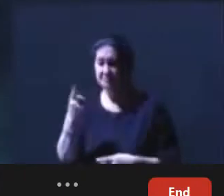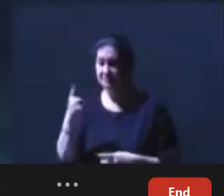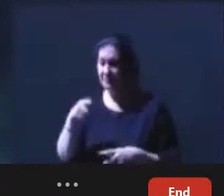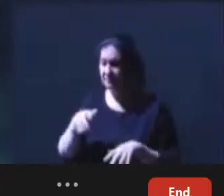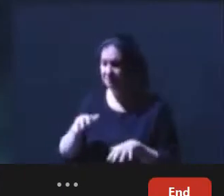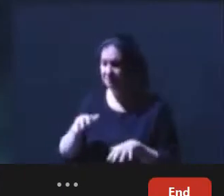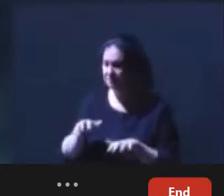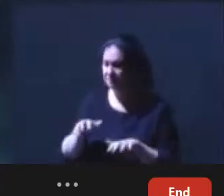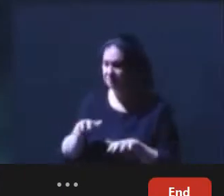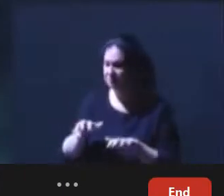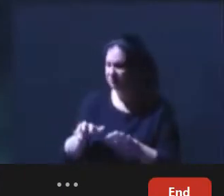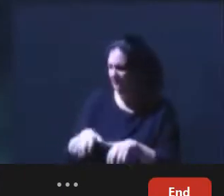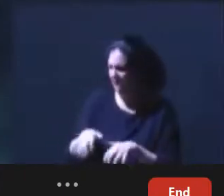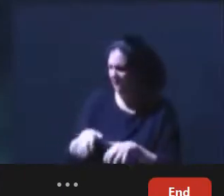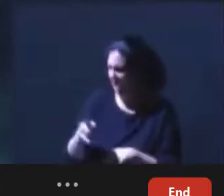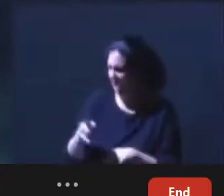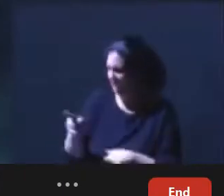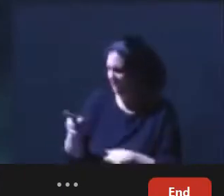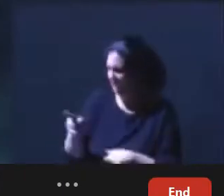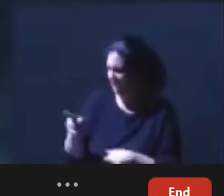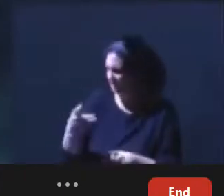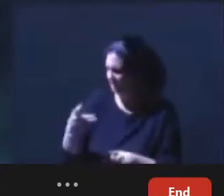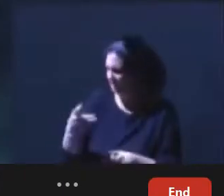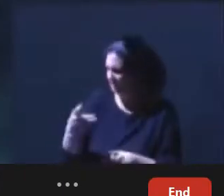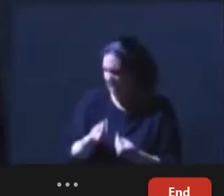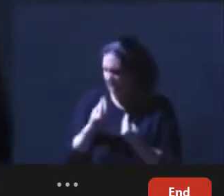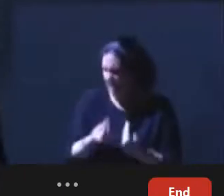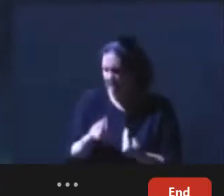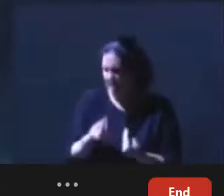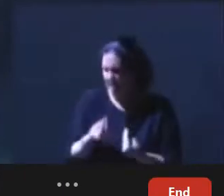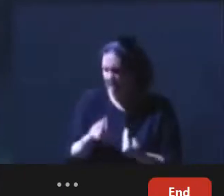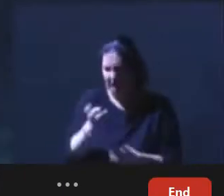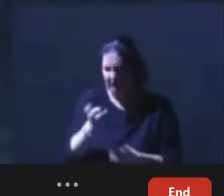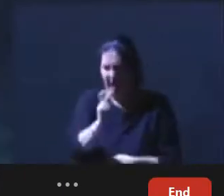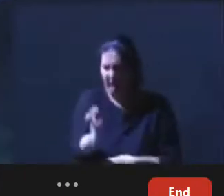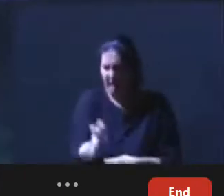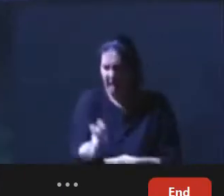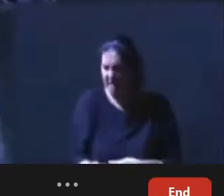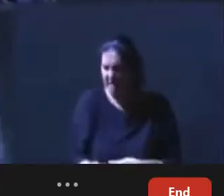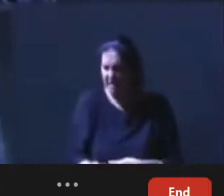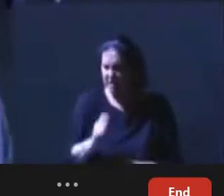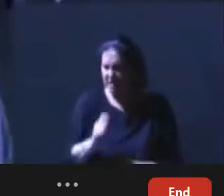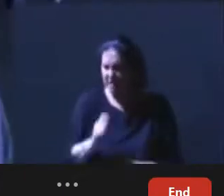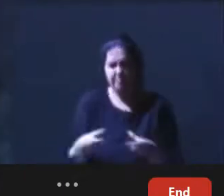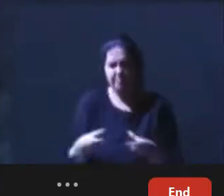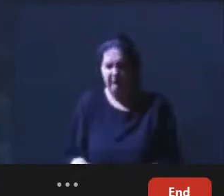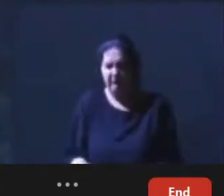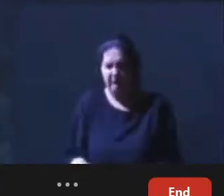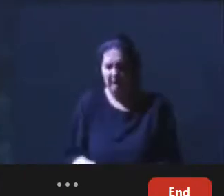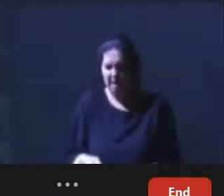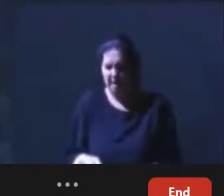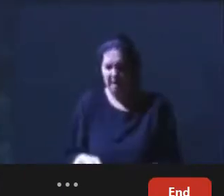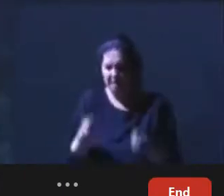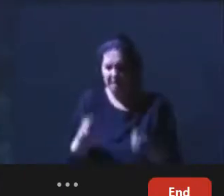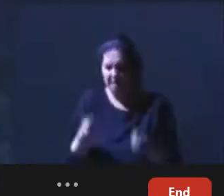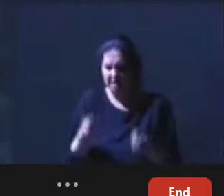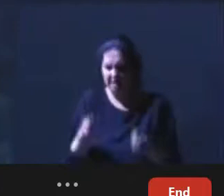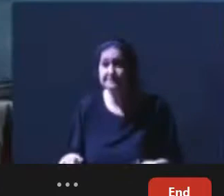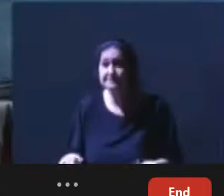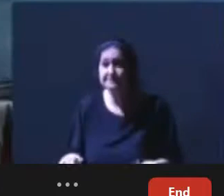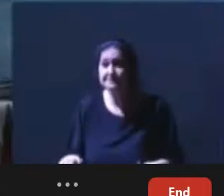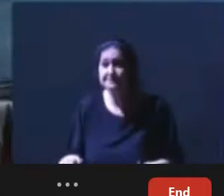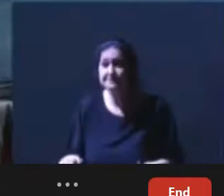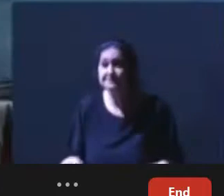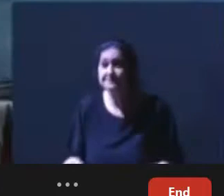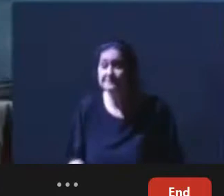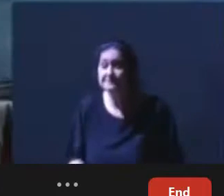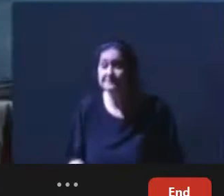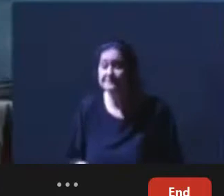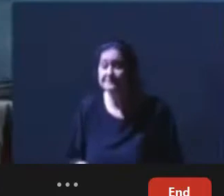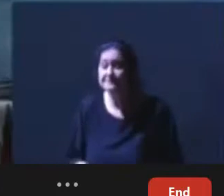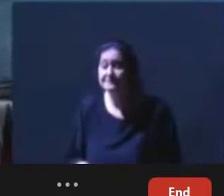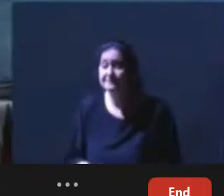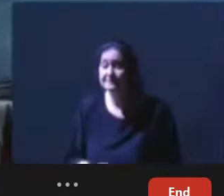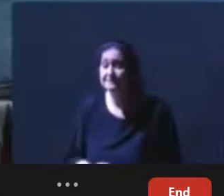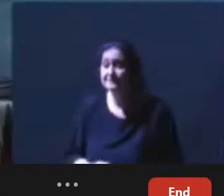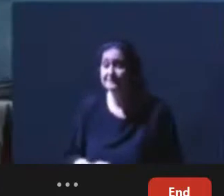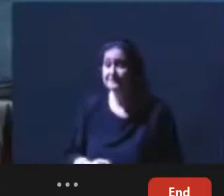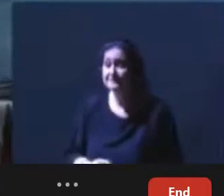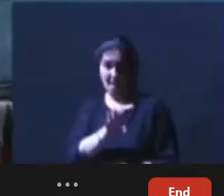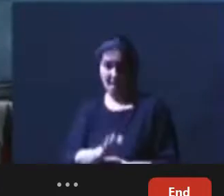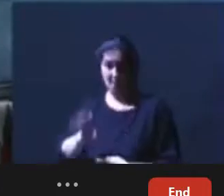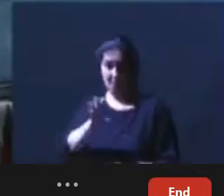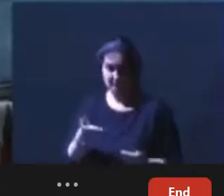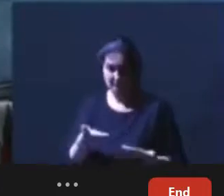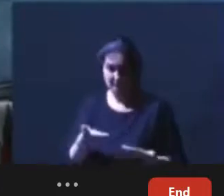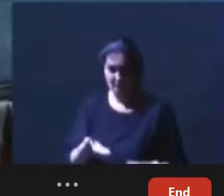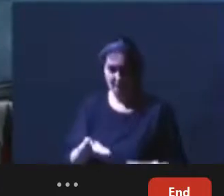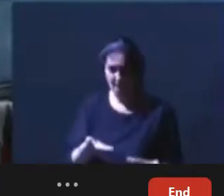sau đó tôi sẽ đi Thụy Sĩ, sau đó thì tôi sẽ đi sang Ba Lan để xem cái nhà máy Ba Gian, xong tôi sang Litva, tôi sẽ đi một vòng công du